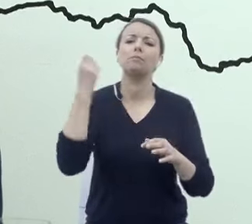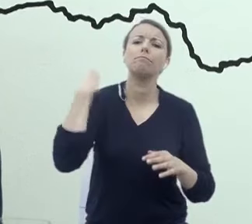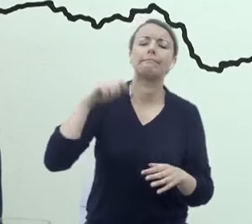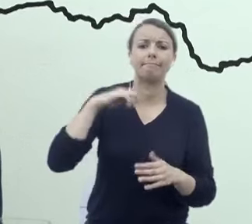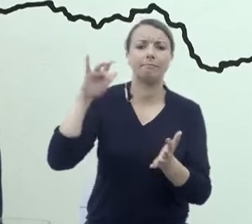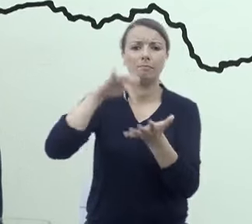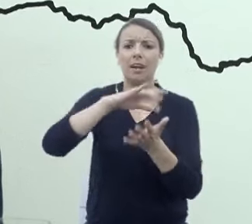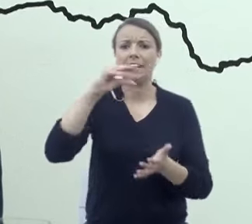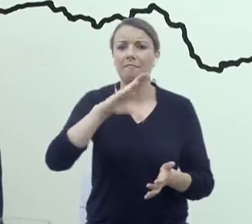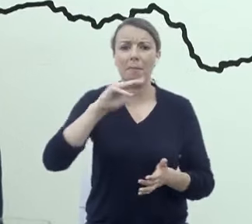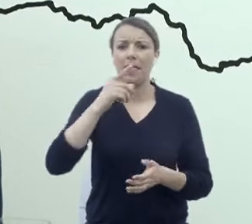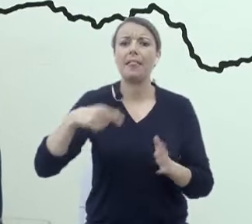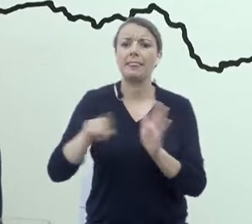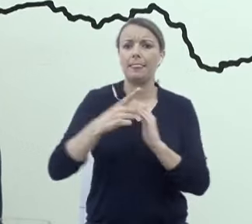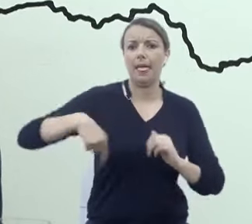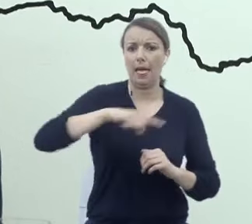Faktem jest, że do roku